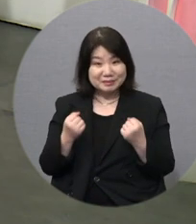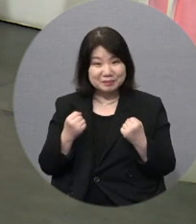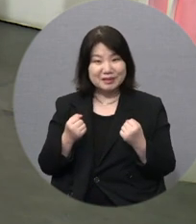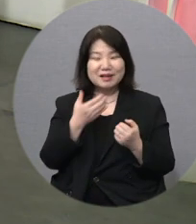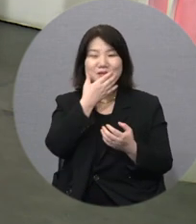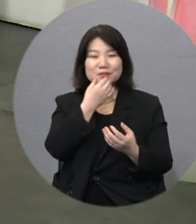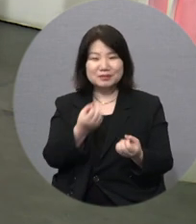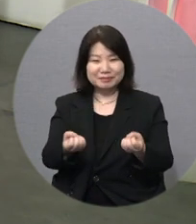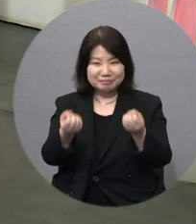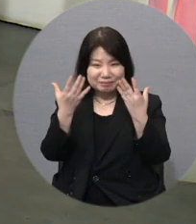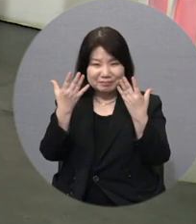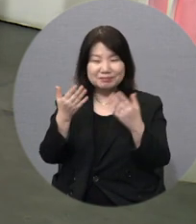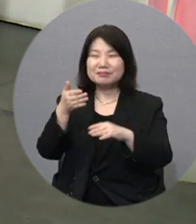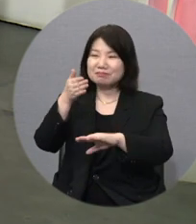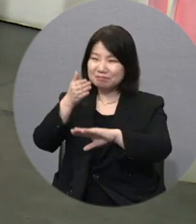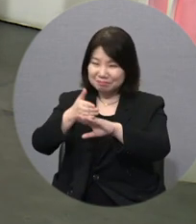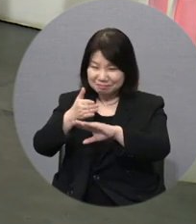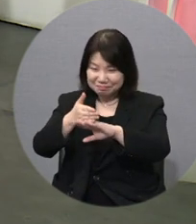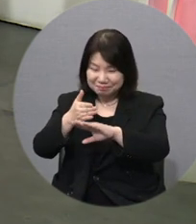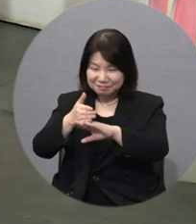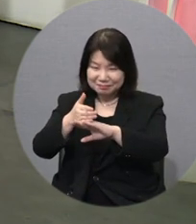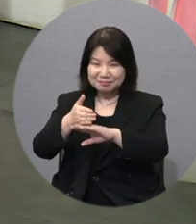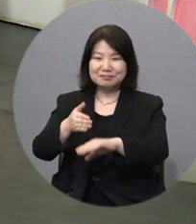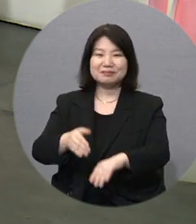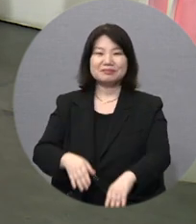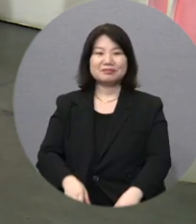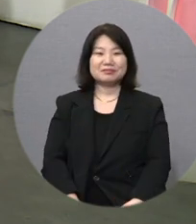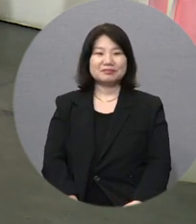한번 축하드립니다고네